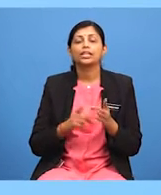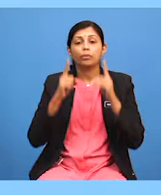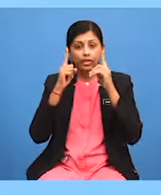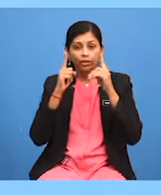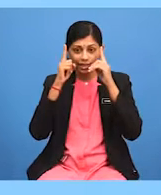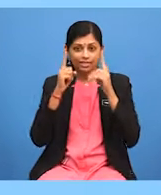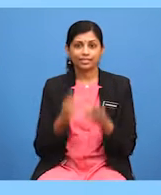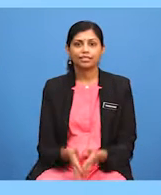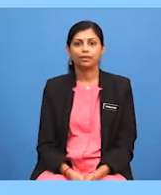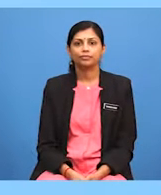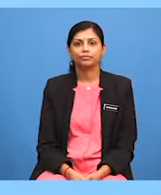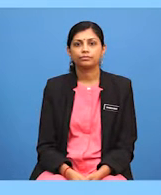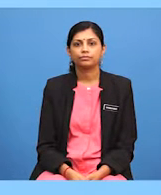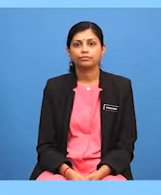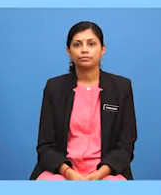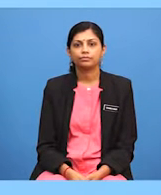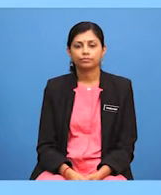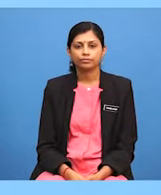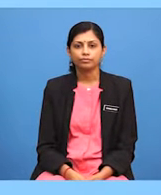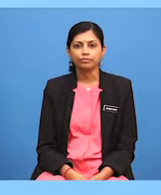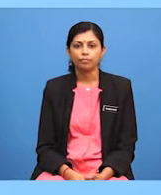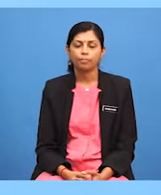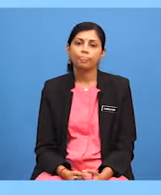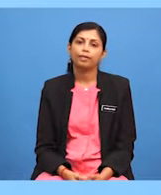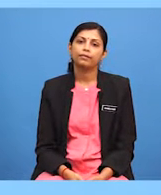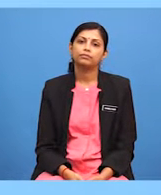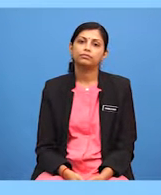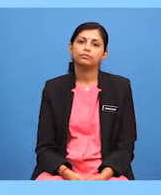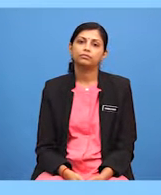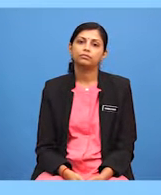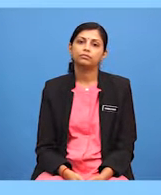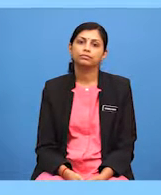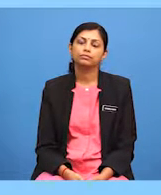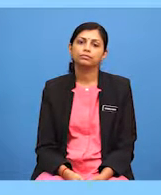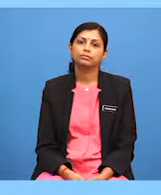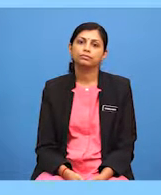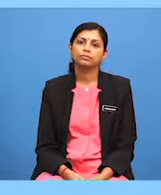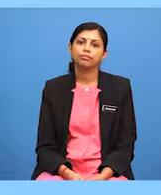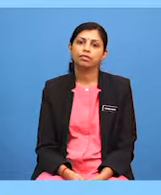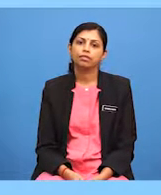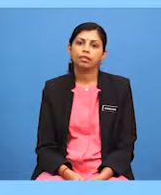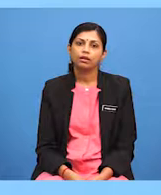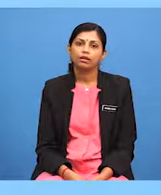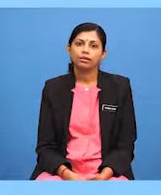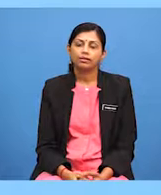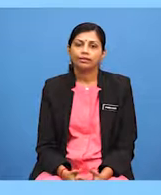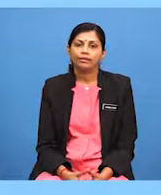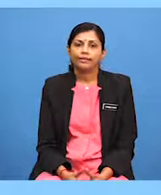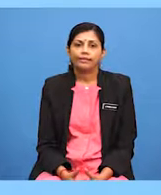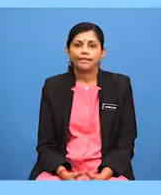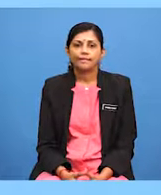Video ini menunjukkan tenaga keupayaan graviti yang diperolehi oleh objek.